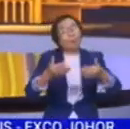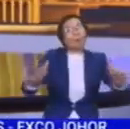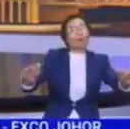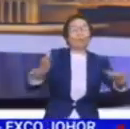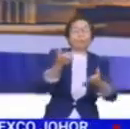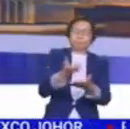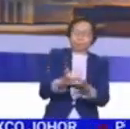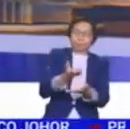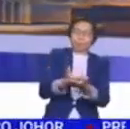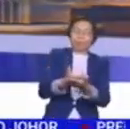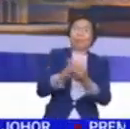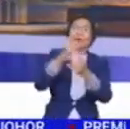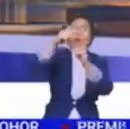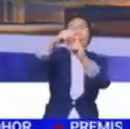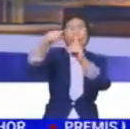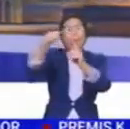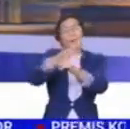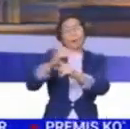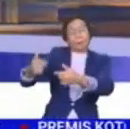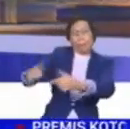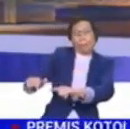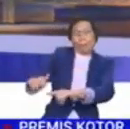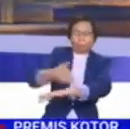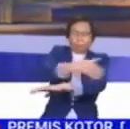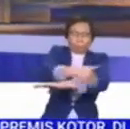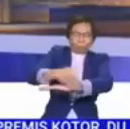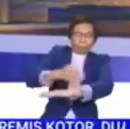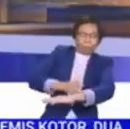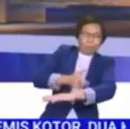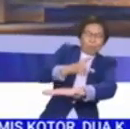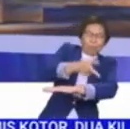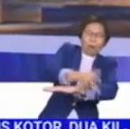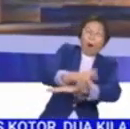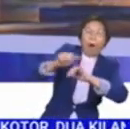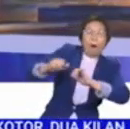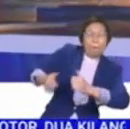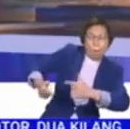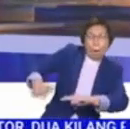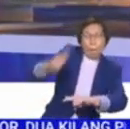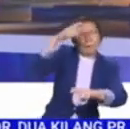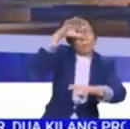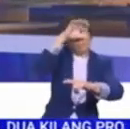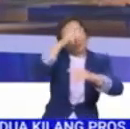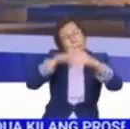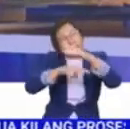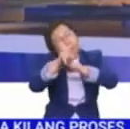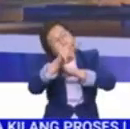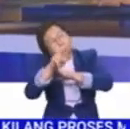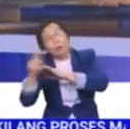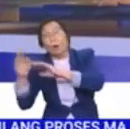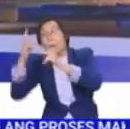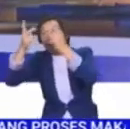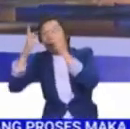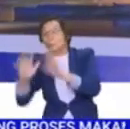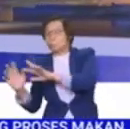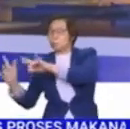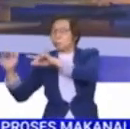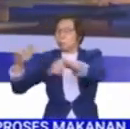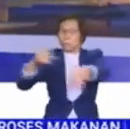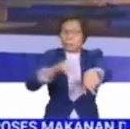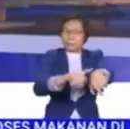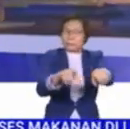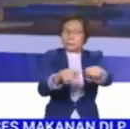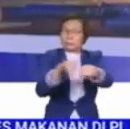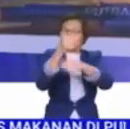sektor ekonomi dan pelancongan serta kebenaran atas negeri ini berdasarkan ujuran kedatangan pelancong bagi tempoh yang